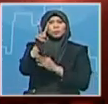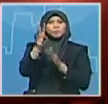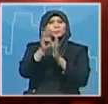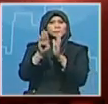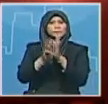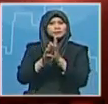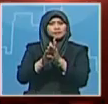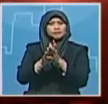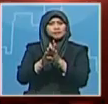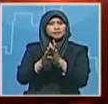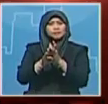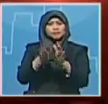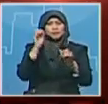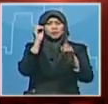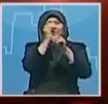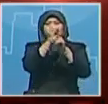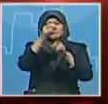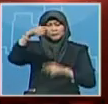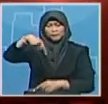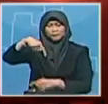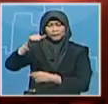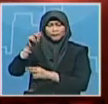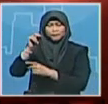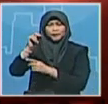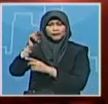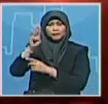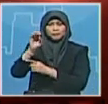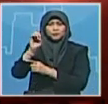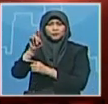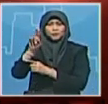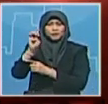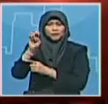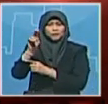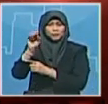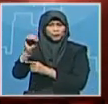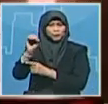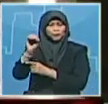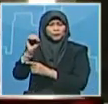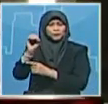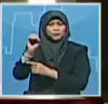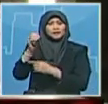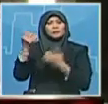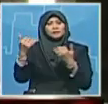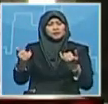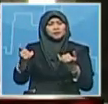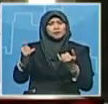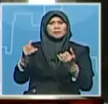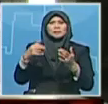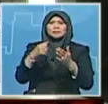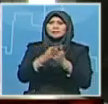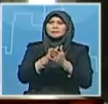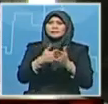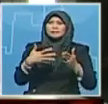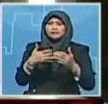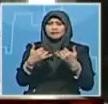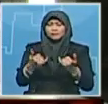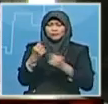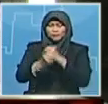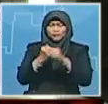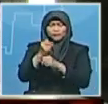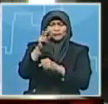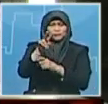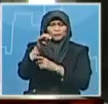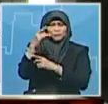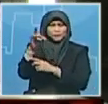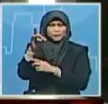untuk tujuan Pan Borneo. Ini begitu dinanti-nantikan. Jadi impak daripada pelaburan 2018 ini Datuk